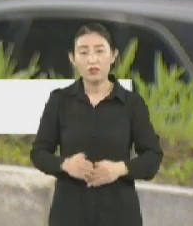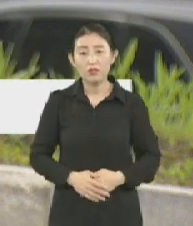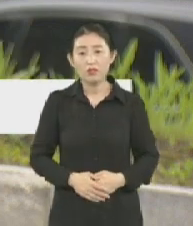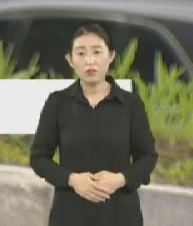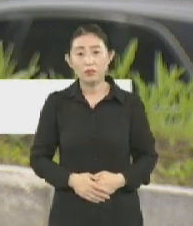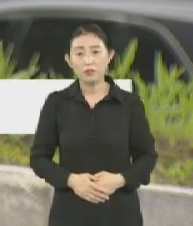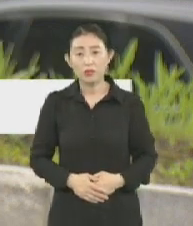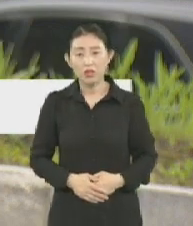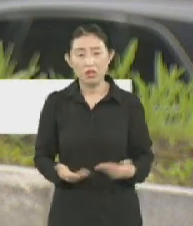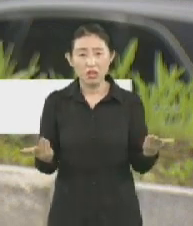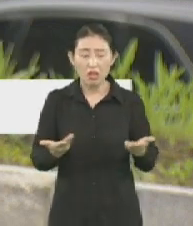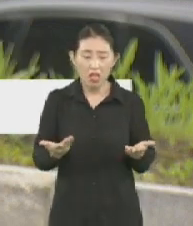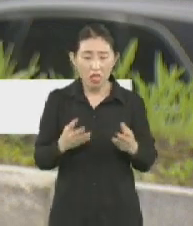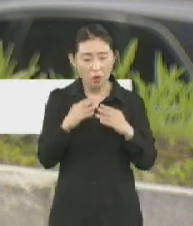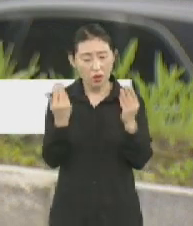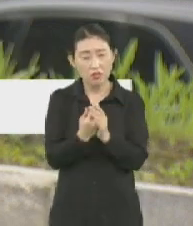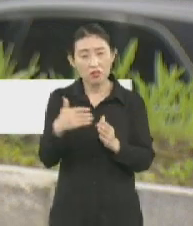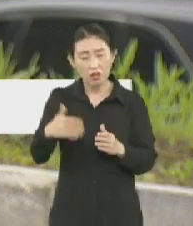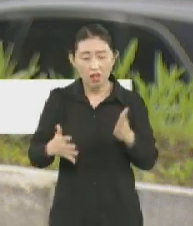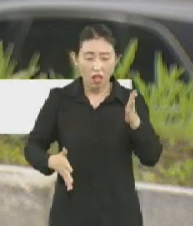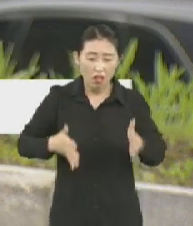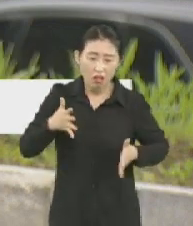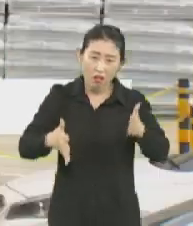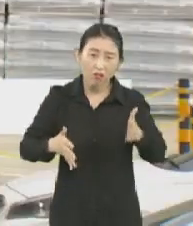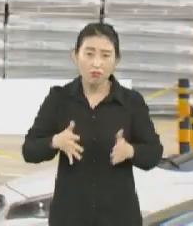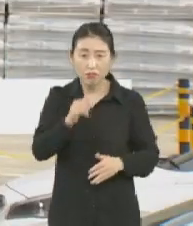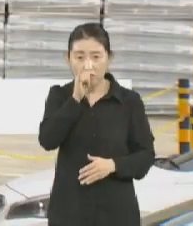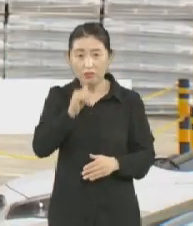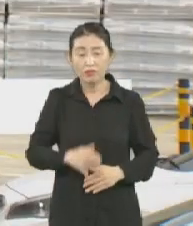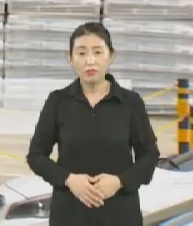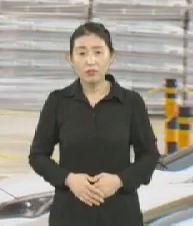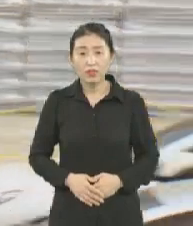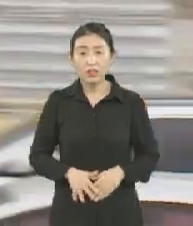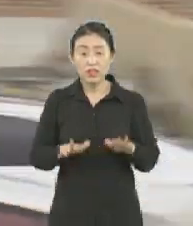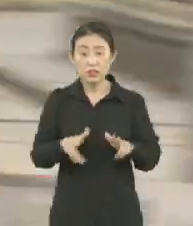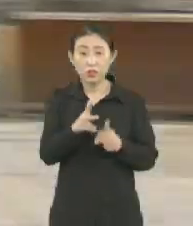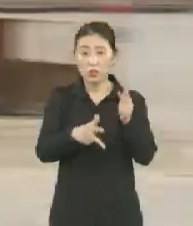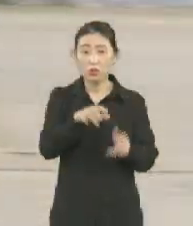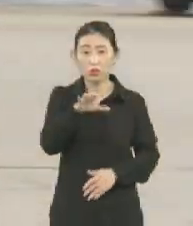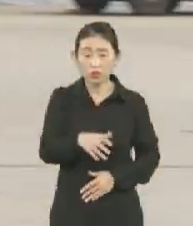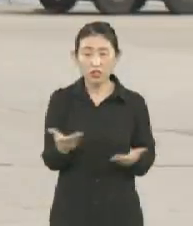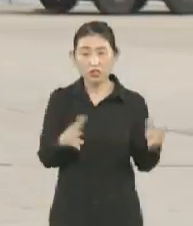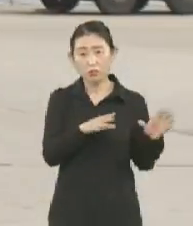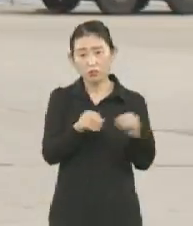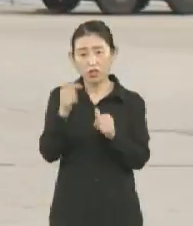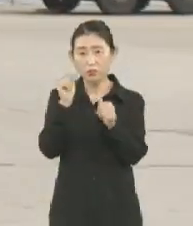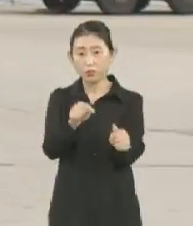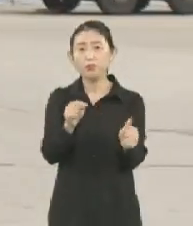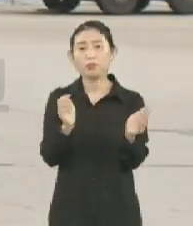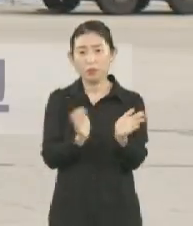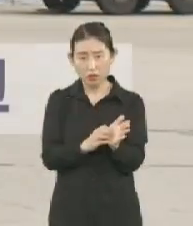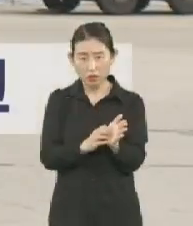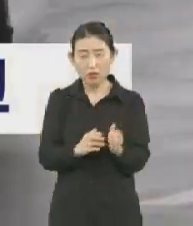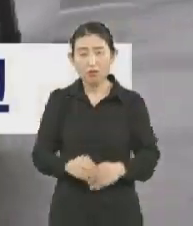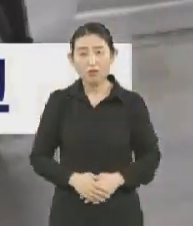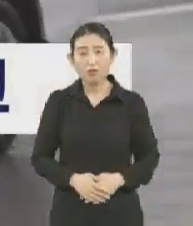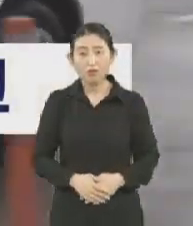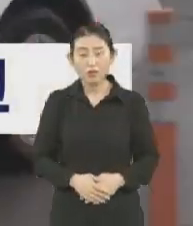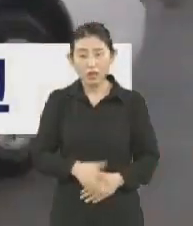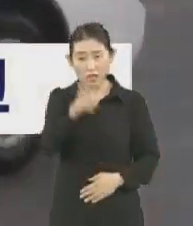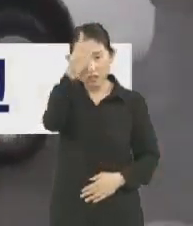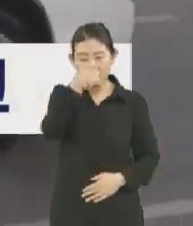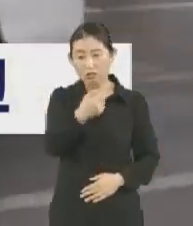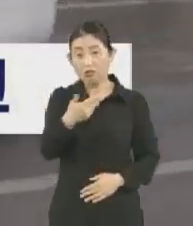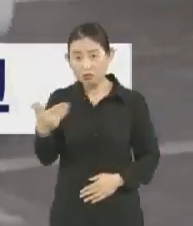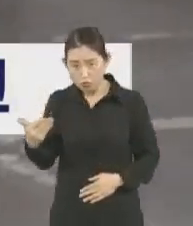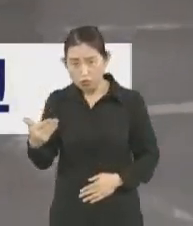됐어요. 숙련도도 당연히 좀 떨어진 것 같고. 현재 이 공장은 작업 중지 명령이 내려진 상태로